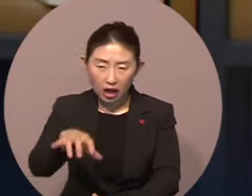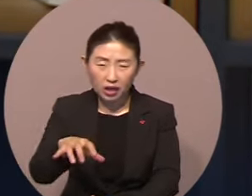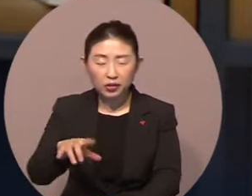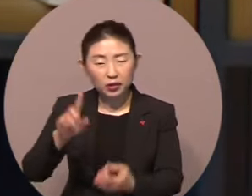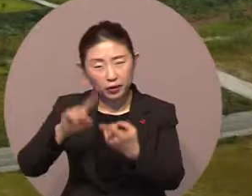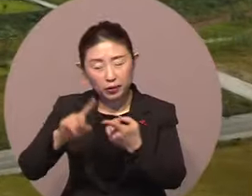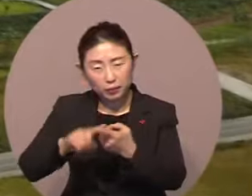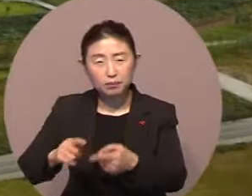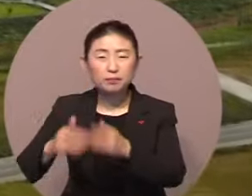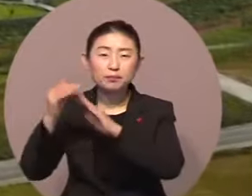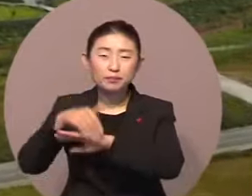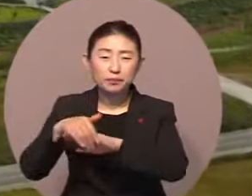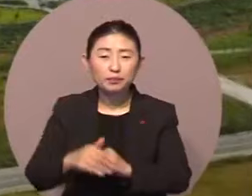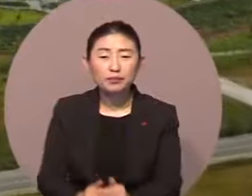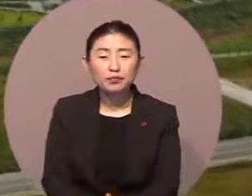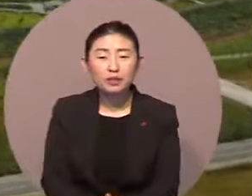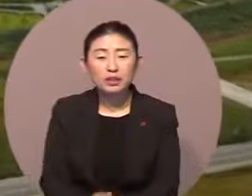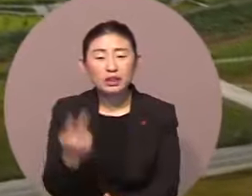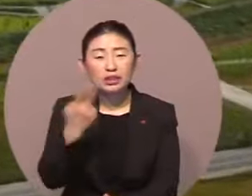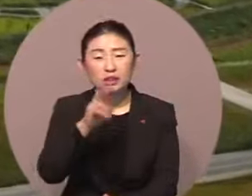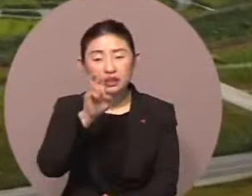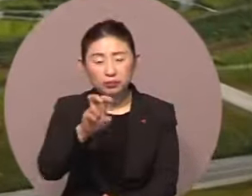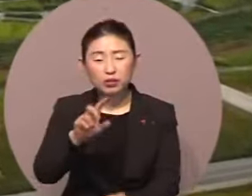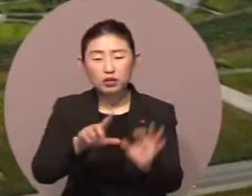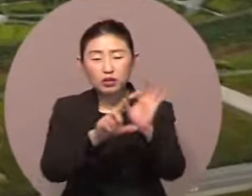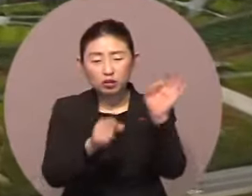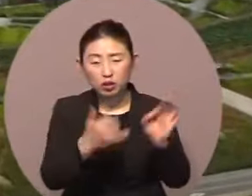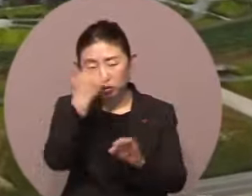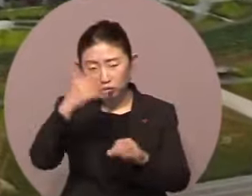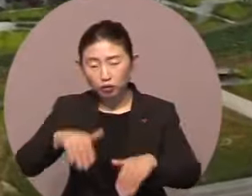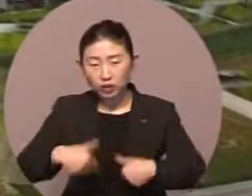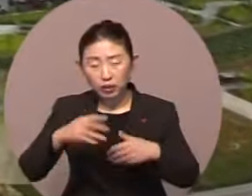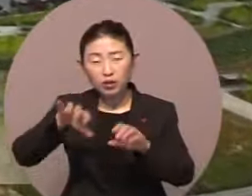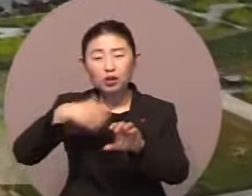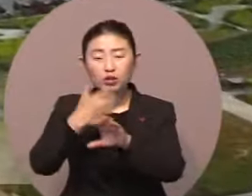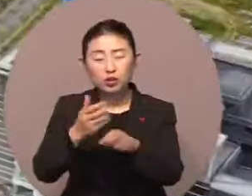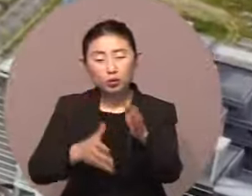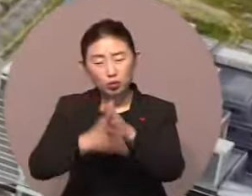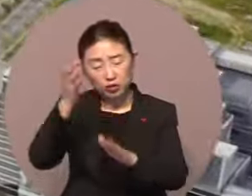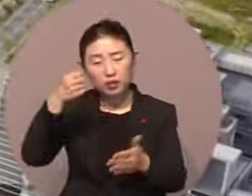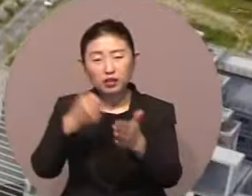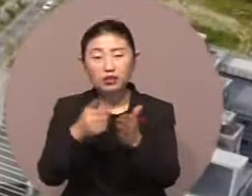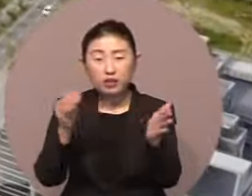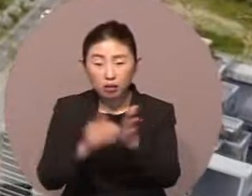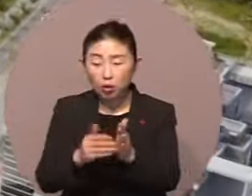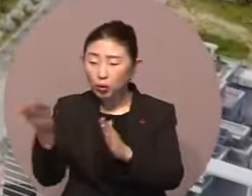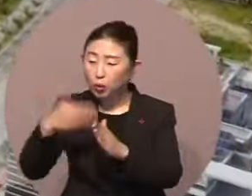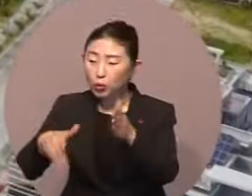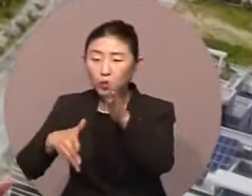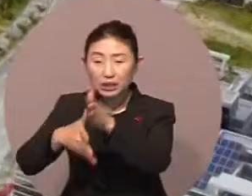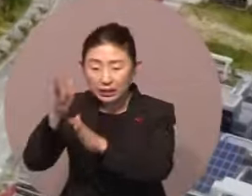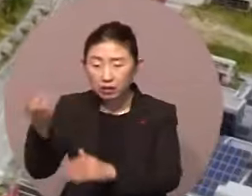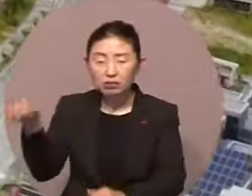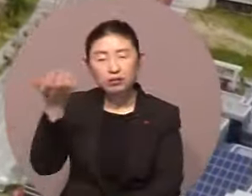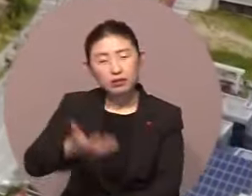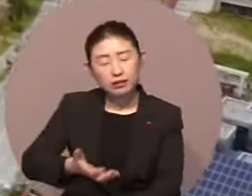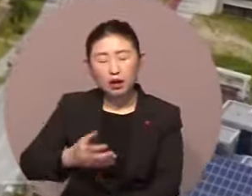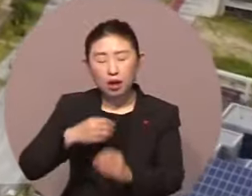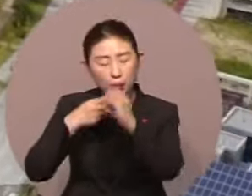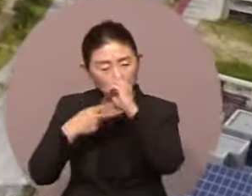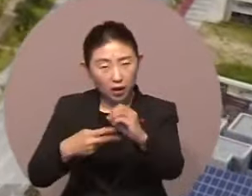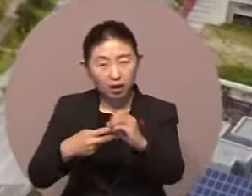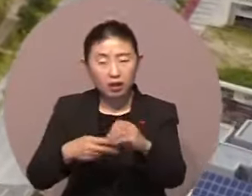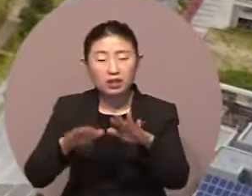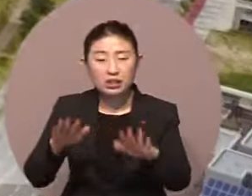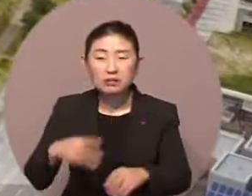차질이 없도록. 지난 2020년 10월 충남 혁신도시가 지정됐지만 단 하나의 수도권 공공기관도 이전하지 않은